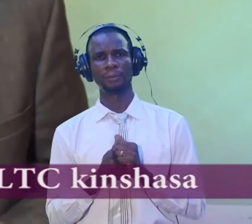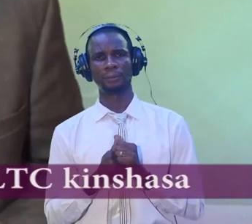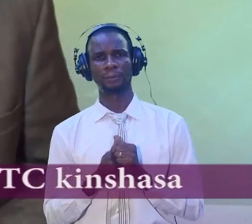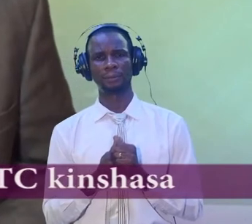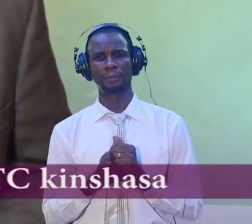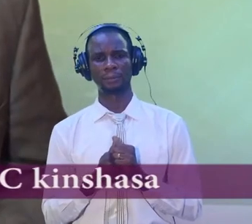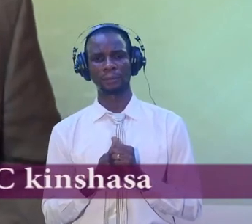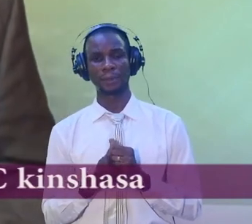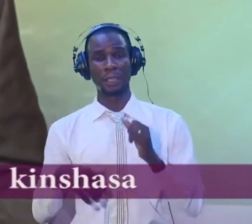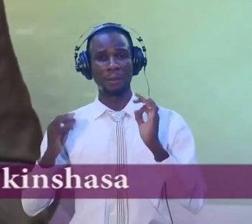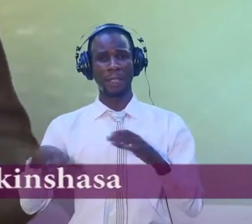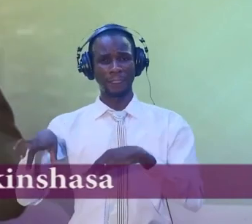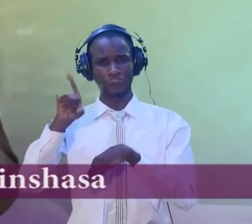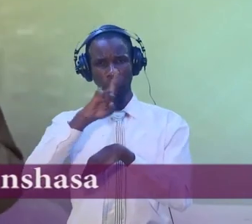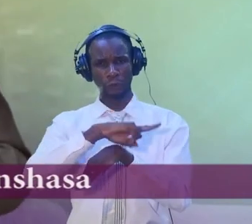utatetemeka.